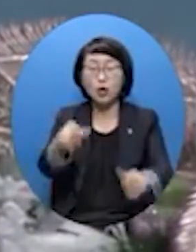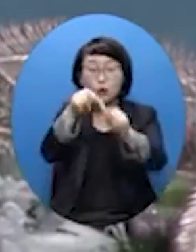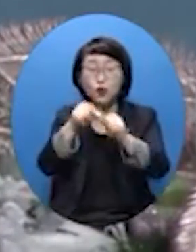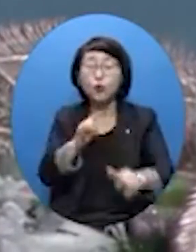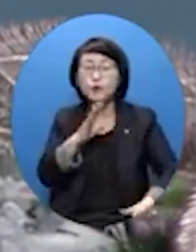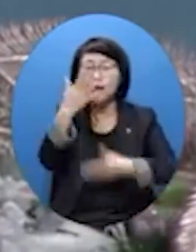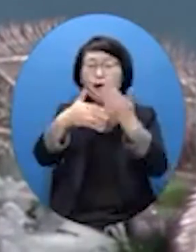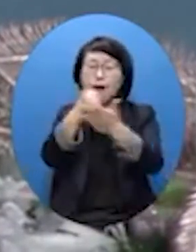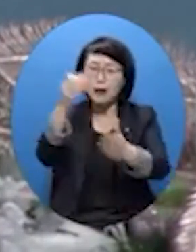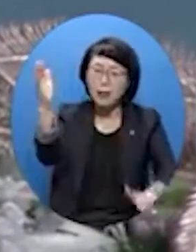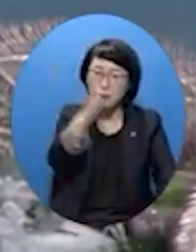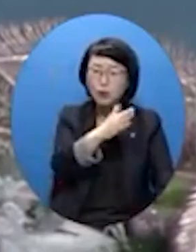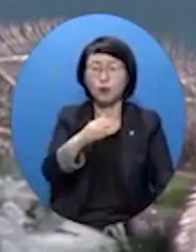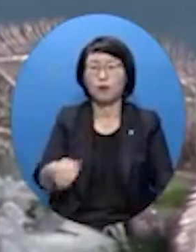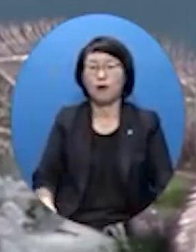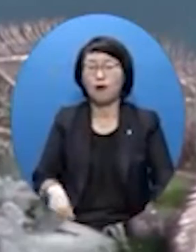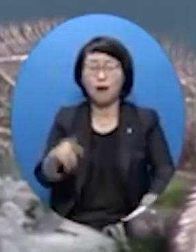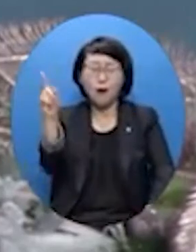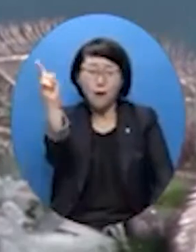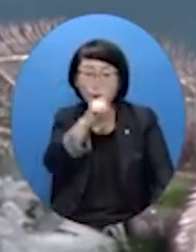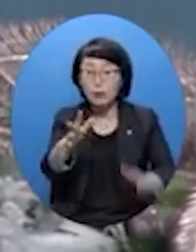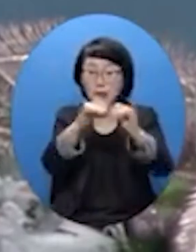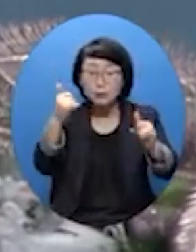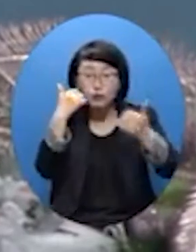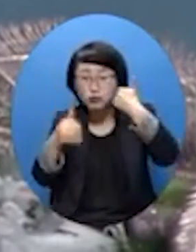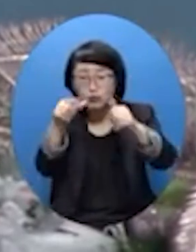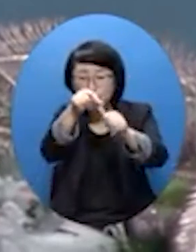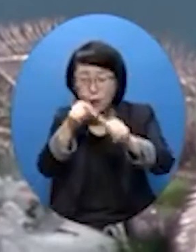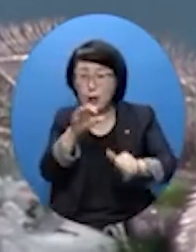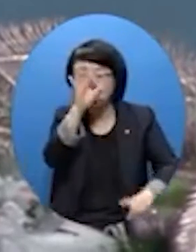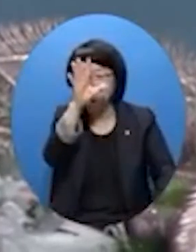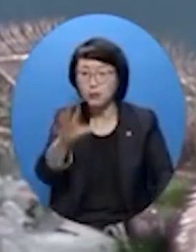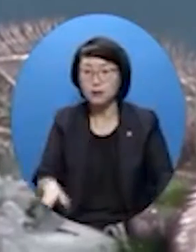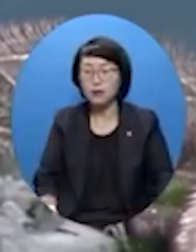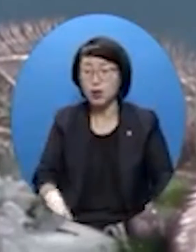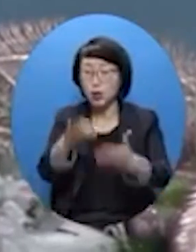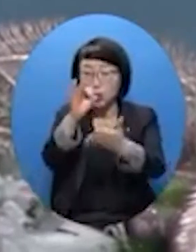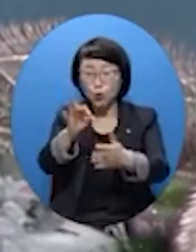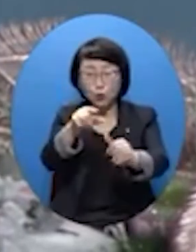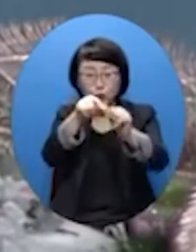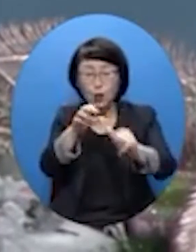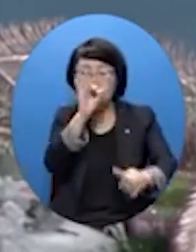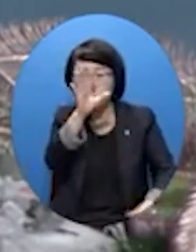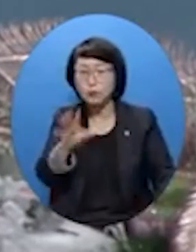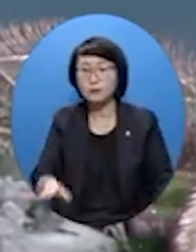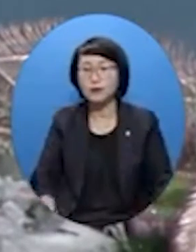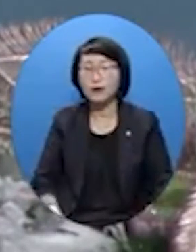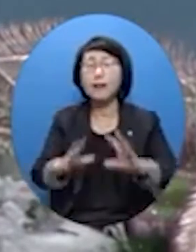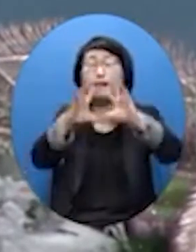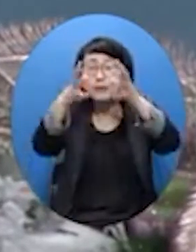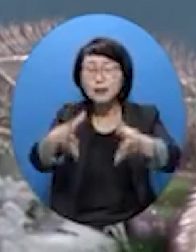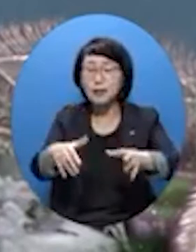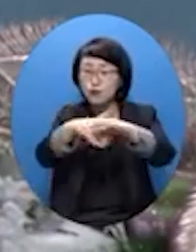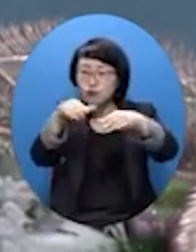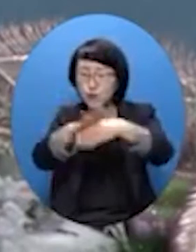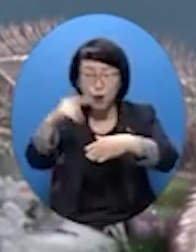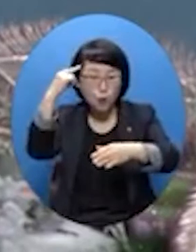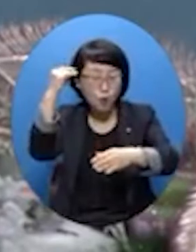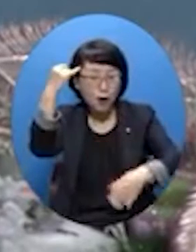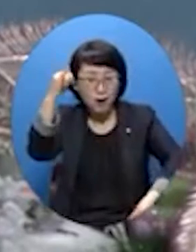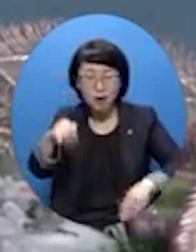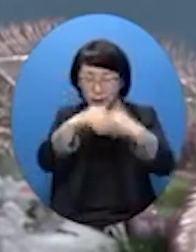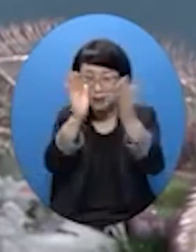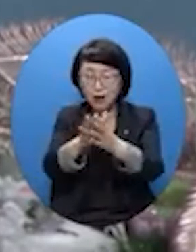오직 하나님께로부터 오는 것입니다. 어떤 인간이 우리를 구원해 주지 못합니다. 물질이 우리를 구원해 주지 못합니다. 세상 문명과 과학이